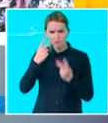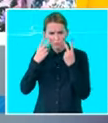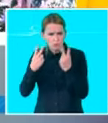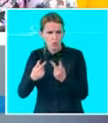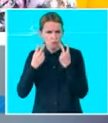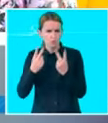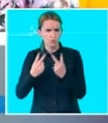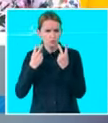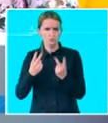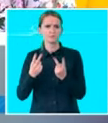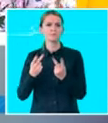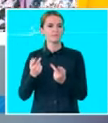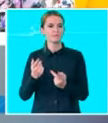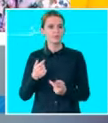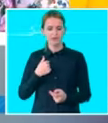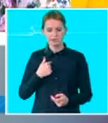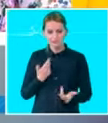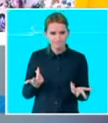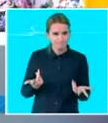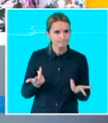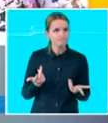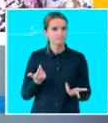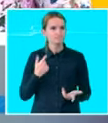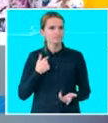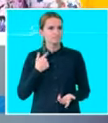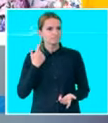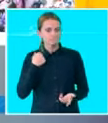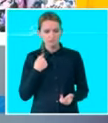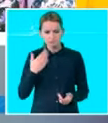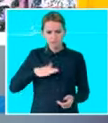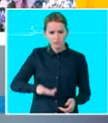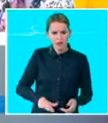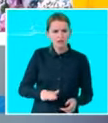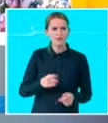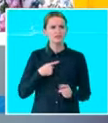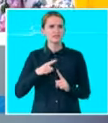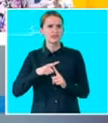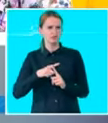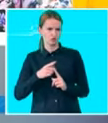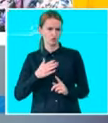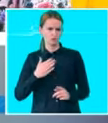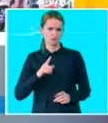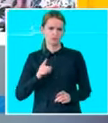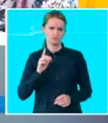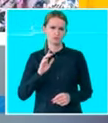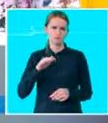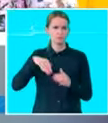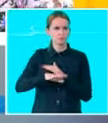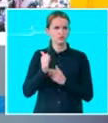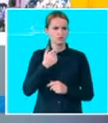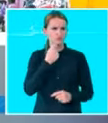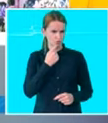което прекарах общо взето сама. Бях добро дете. Учех, ходех да играя театър, имах добри приятели, много добри